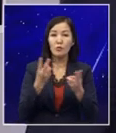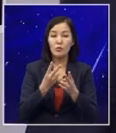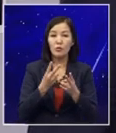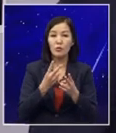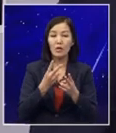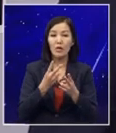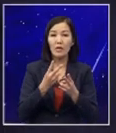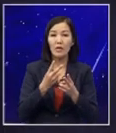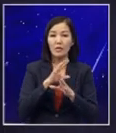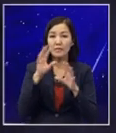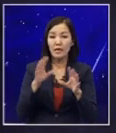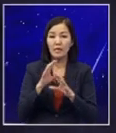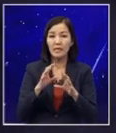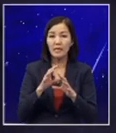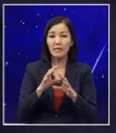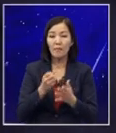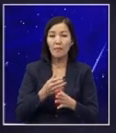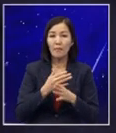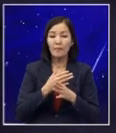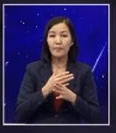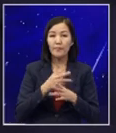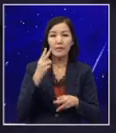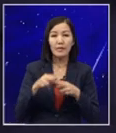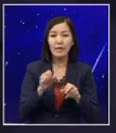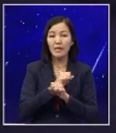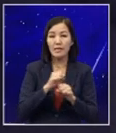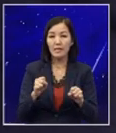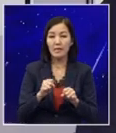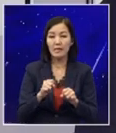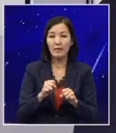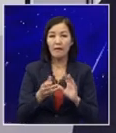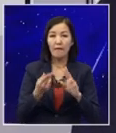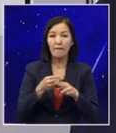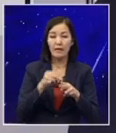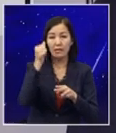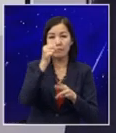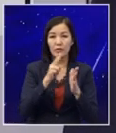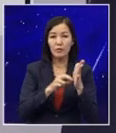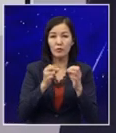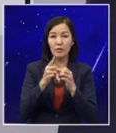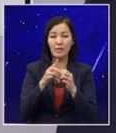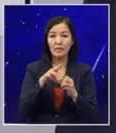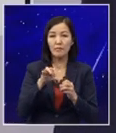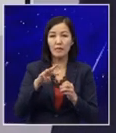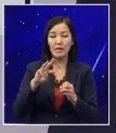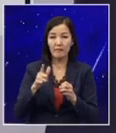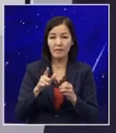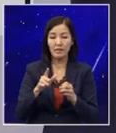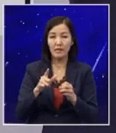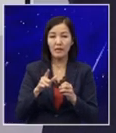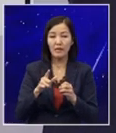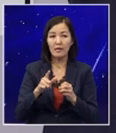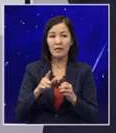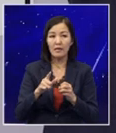есть показываем им возможные варианты земельных участков. Объем инвестиций, который мы ожидаем в этом году, будет 711 миллиардов тенге. Ну,